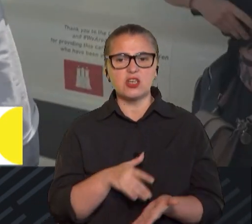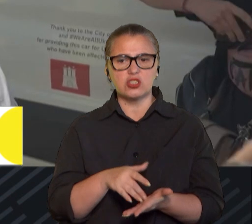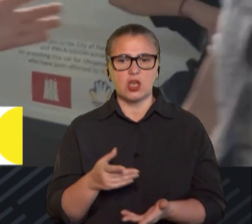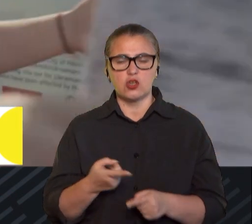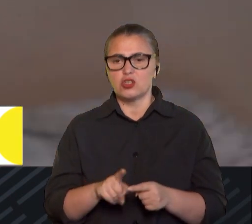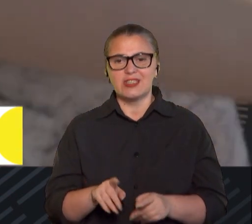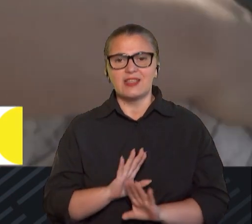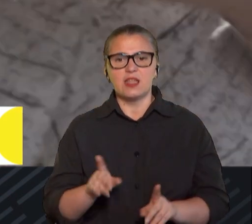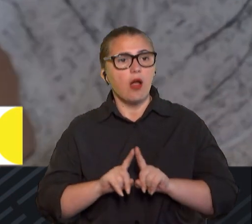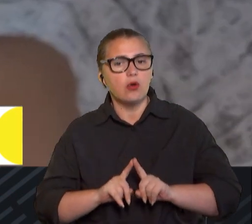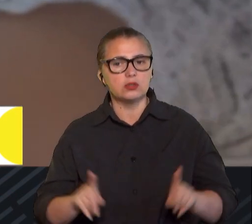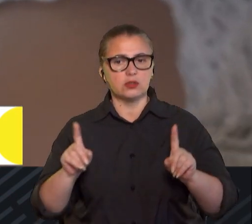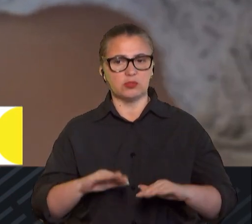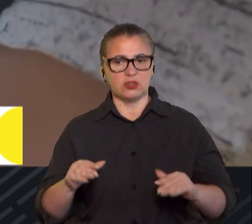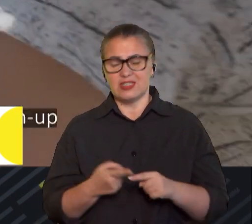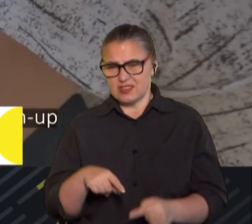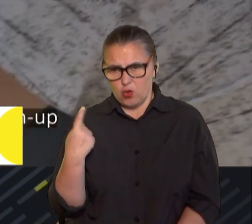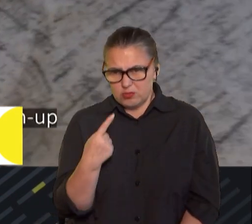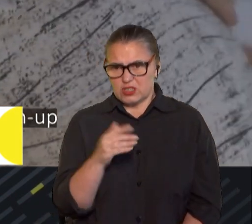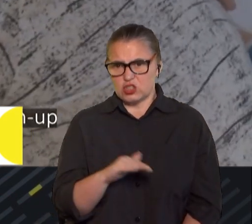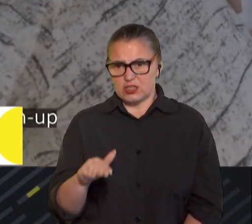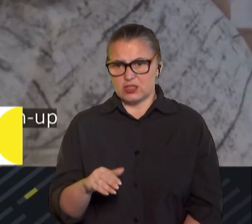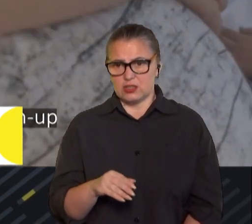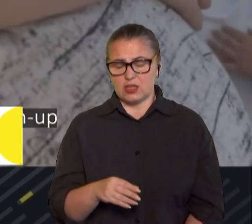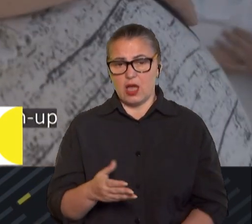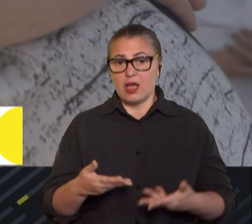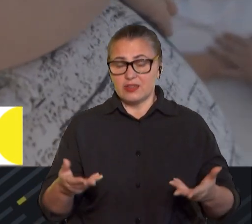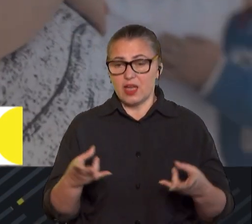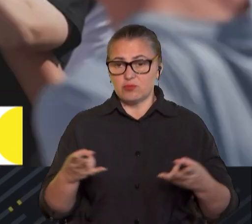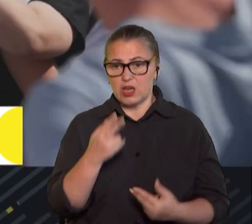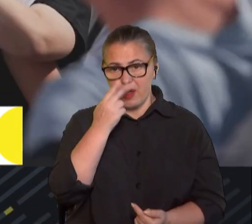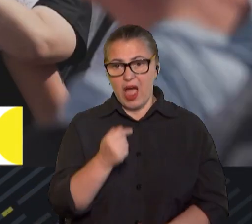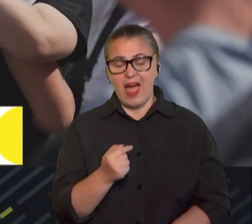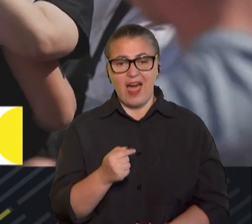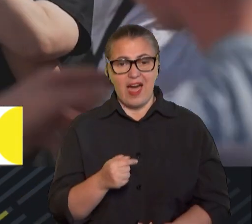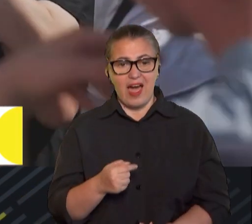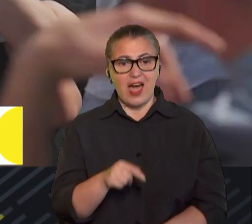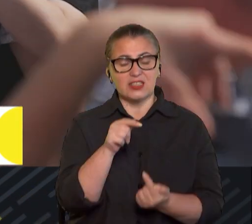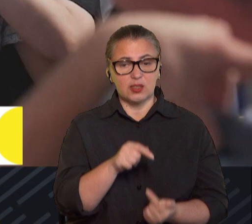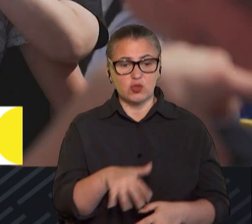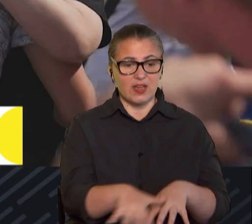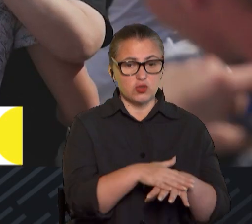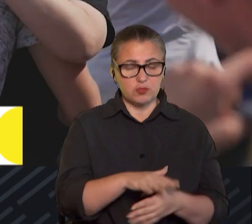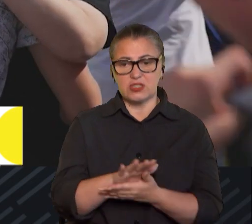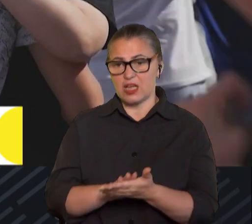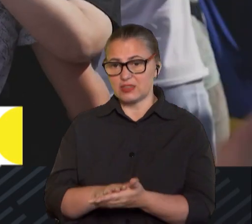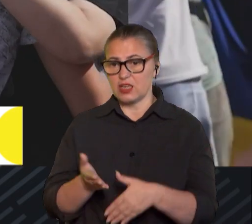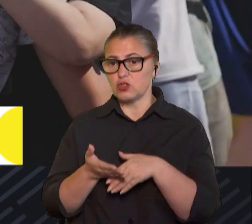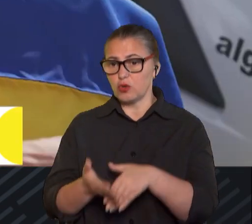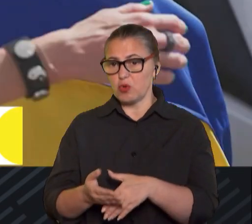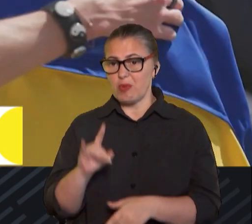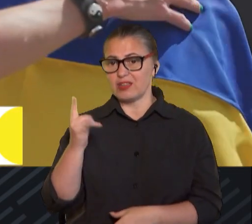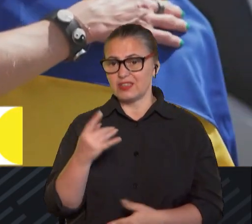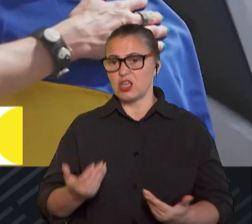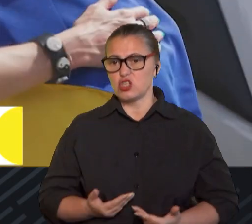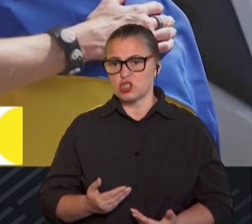там особливі діти, це звичайні діти. І ми маємо адаптувати спочатку суспільство, а далі допомагати дитині